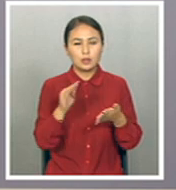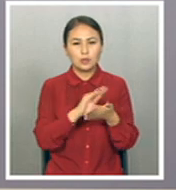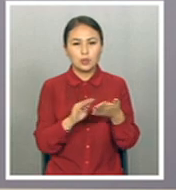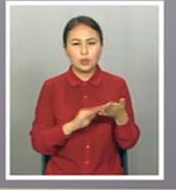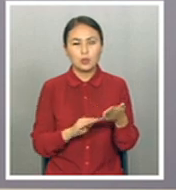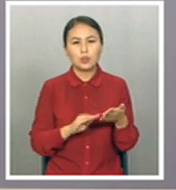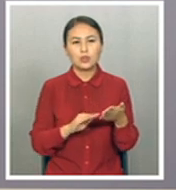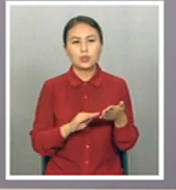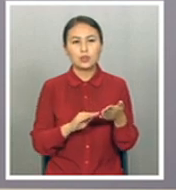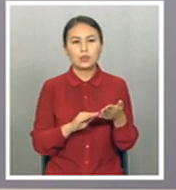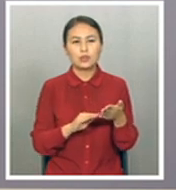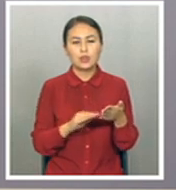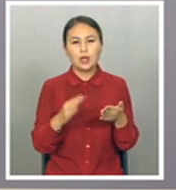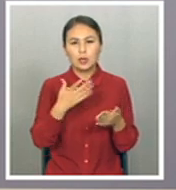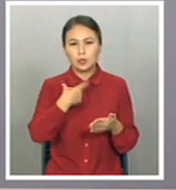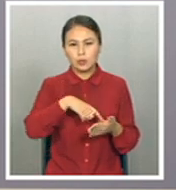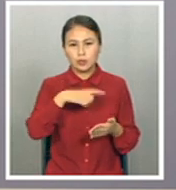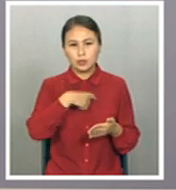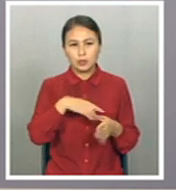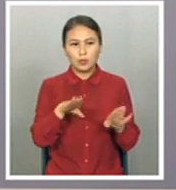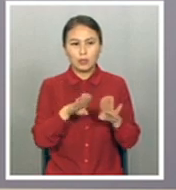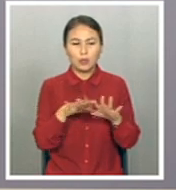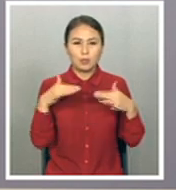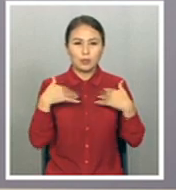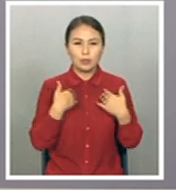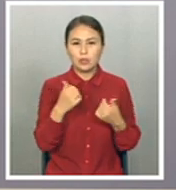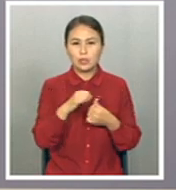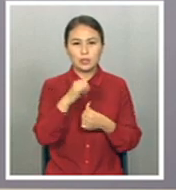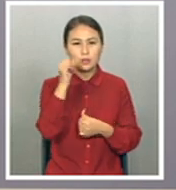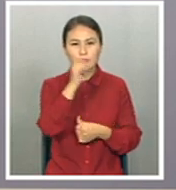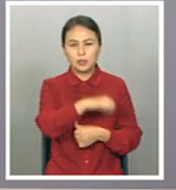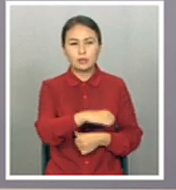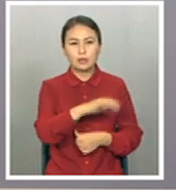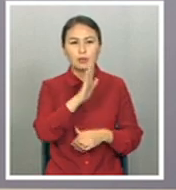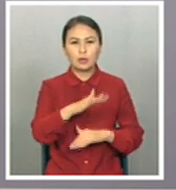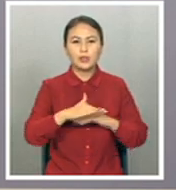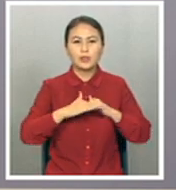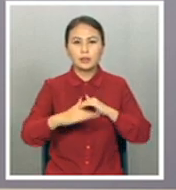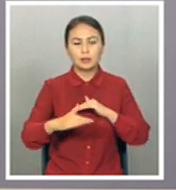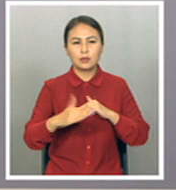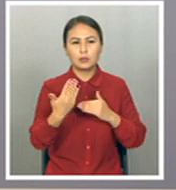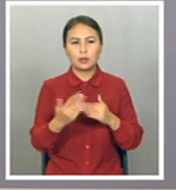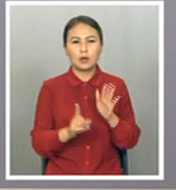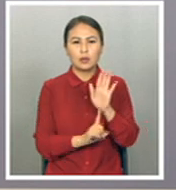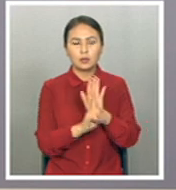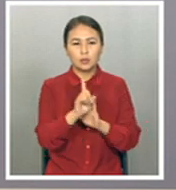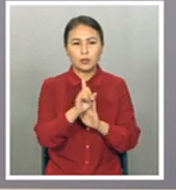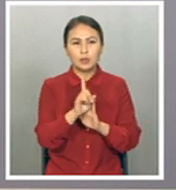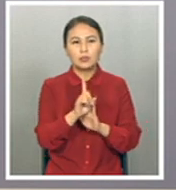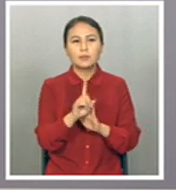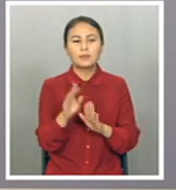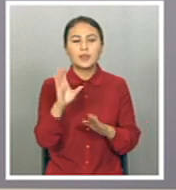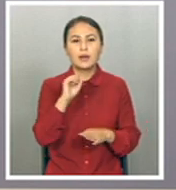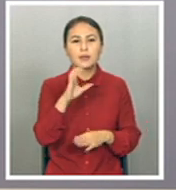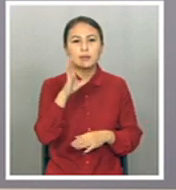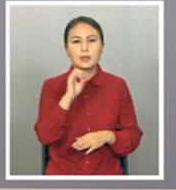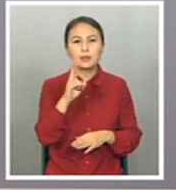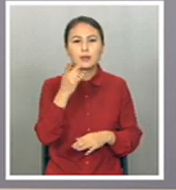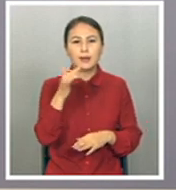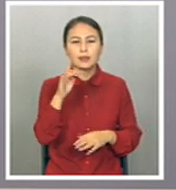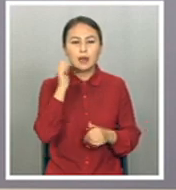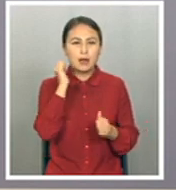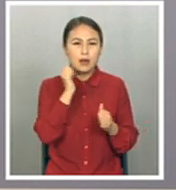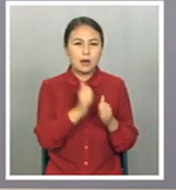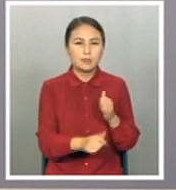жалғануы жеке басының мұң-мұқтажы емес, ел мүддесінен туған. Асан қайғының әрбір